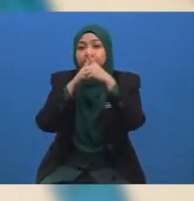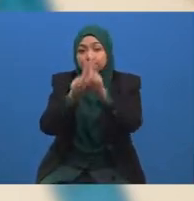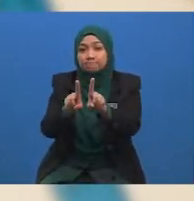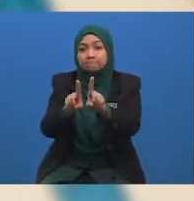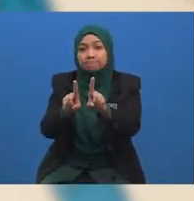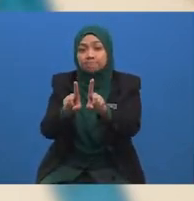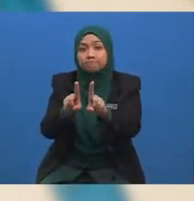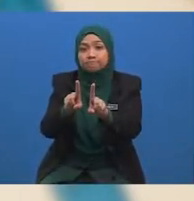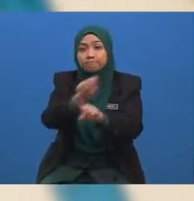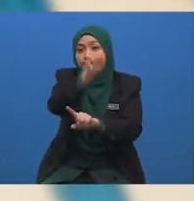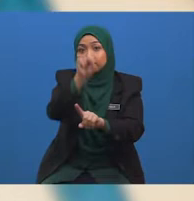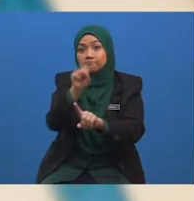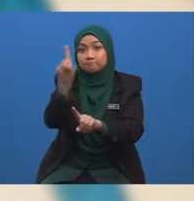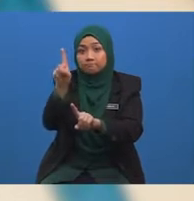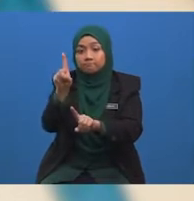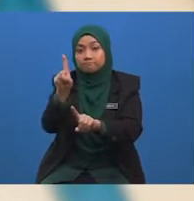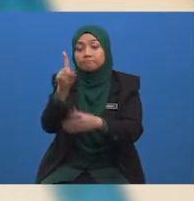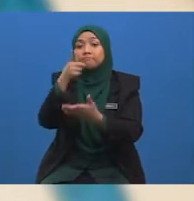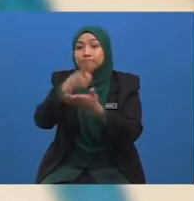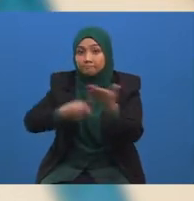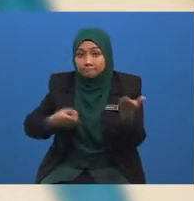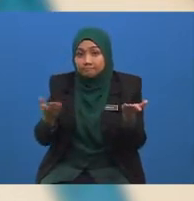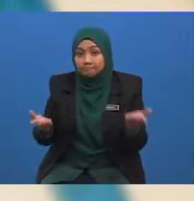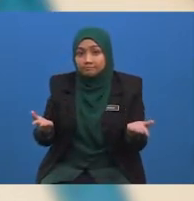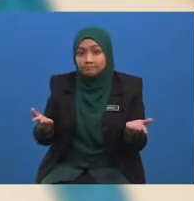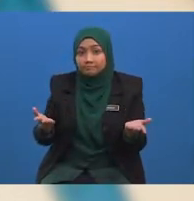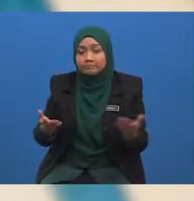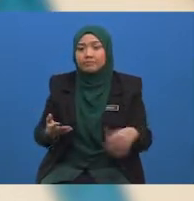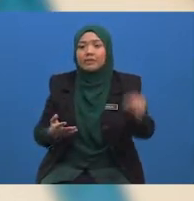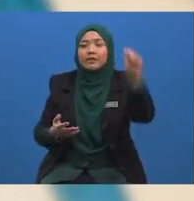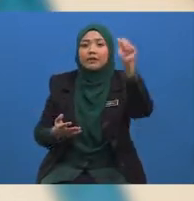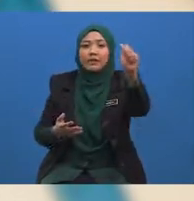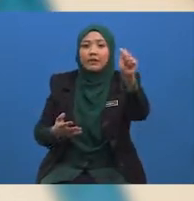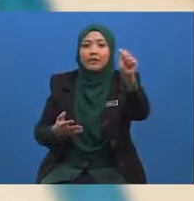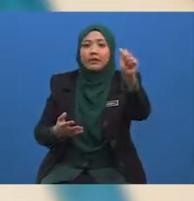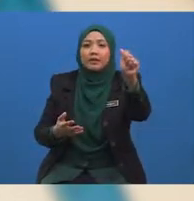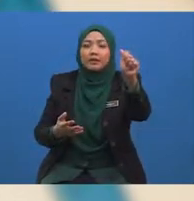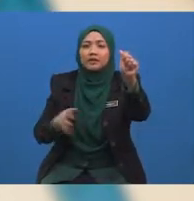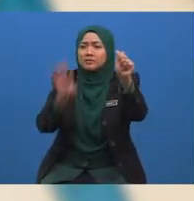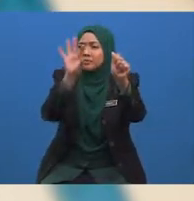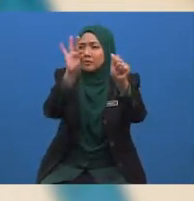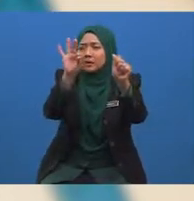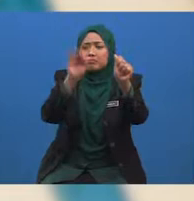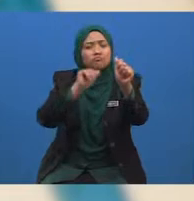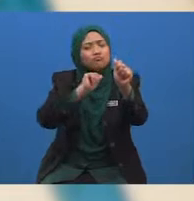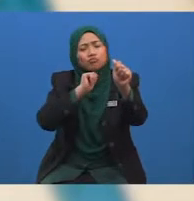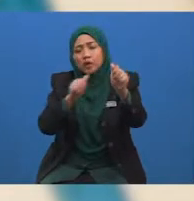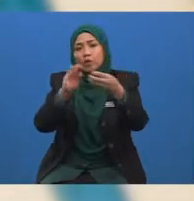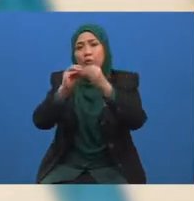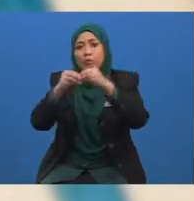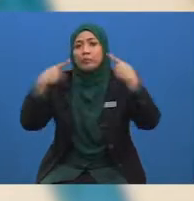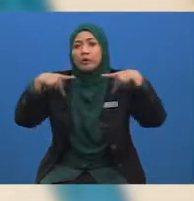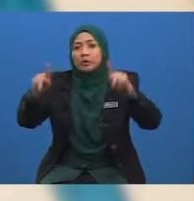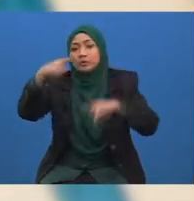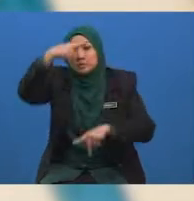Jawapan bagi soalan pertama ialah 9 bukan nombor perdana kerana